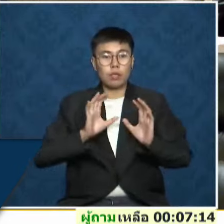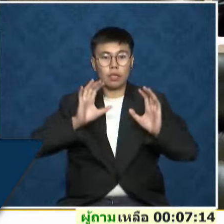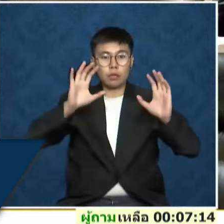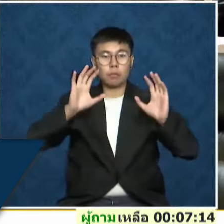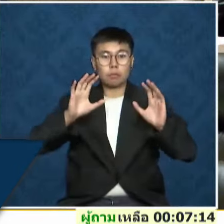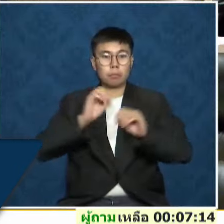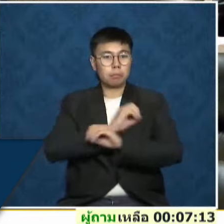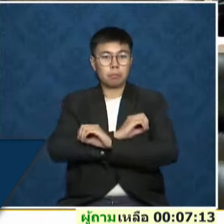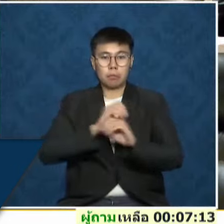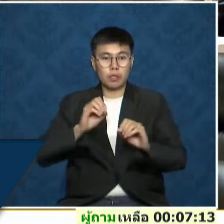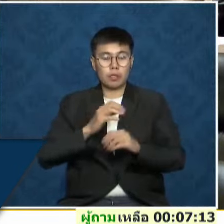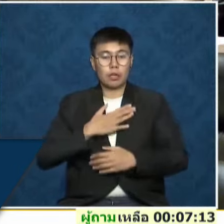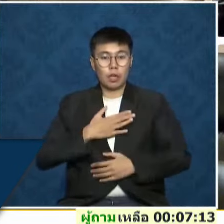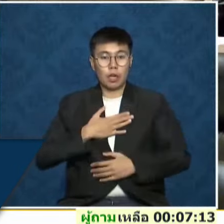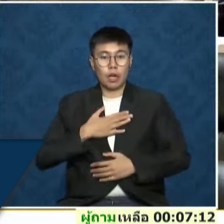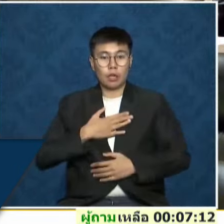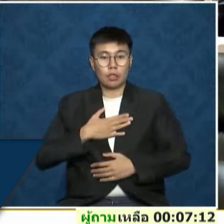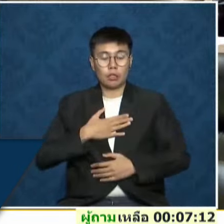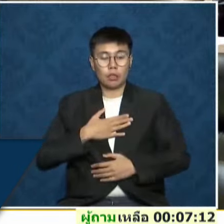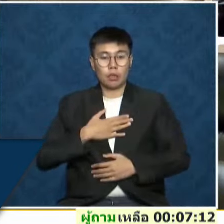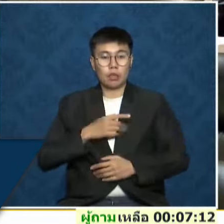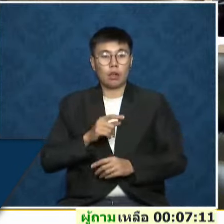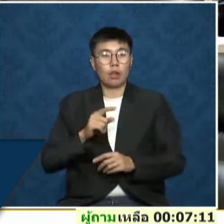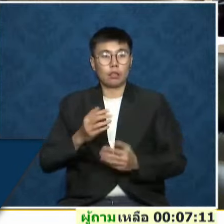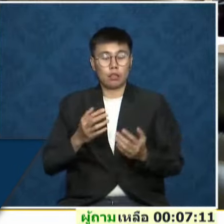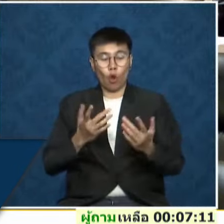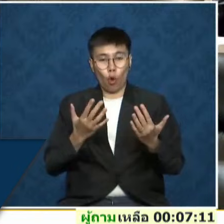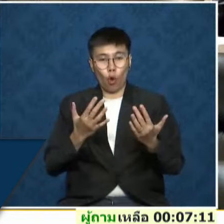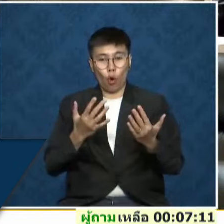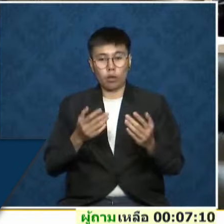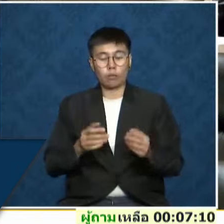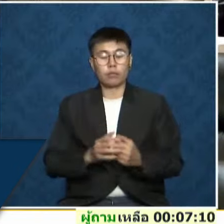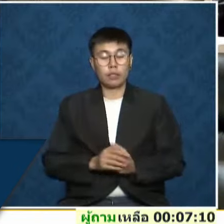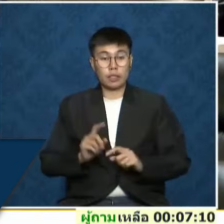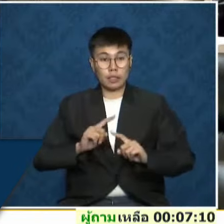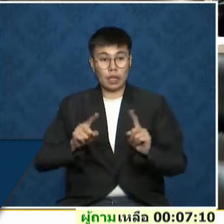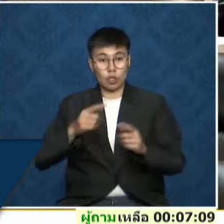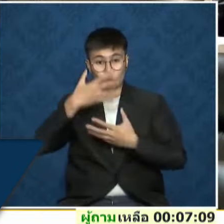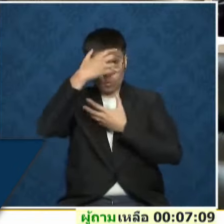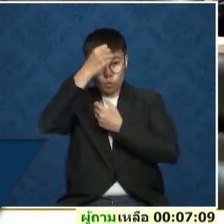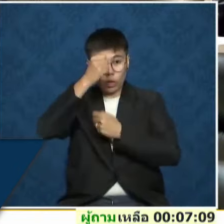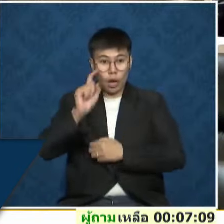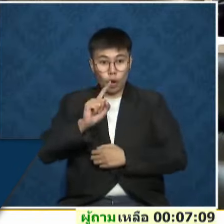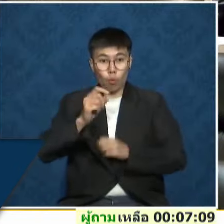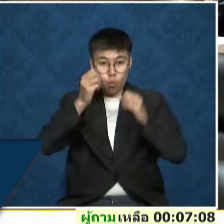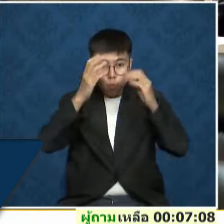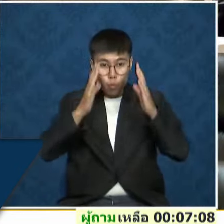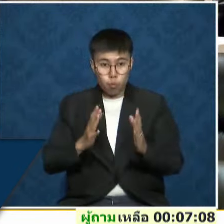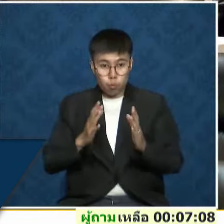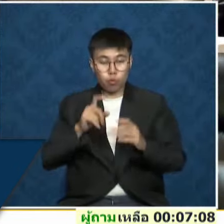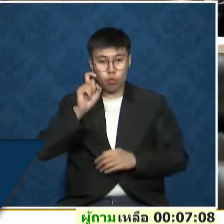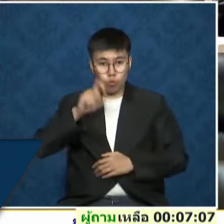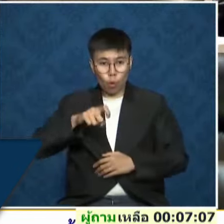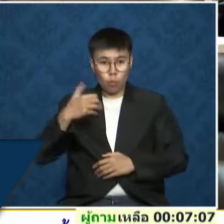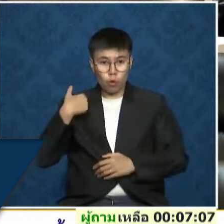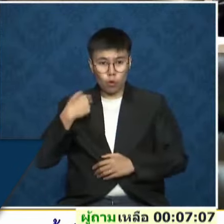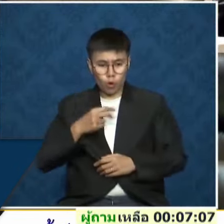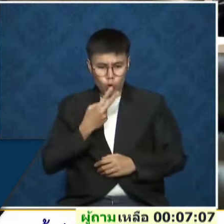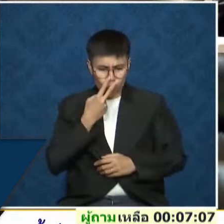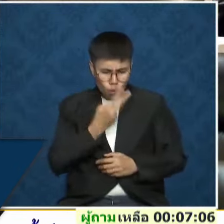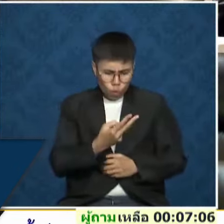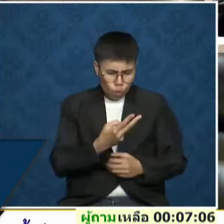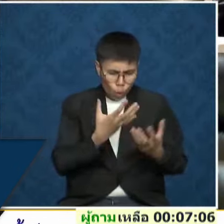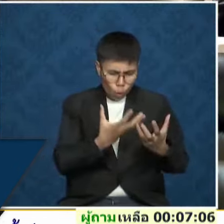นี่ยดิฉันจะไม่ก้าวล่วงให้เป็นไปตามกระบวนการยุติธรรมแต่ที่ดิฉันสนใจคือการให้ครูต้องมาตรวจรับวัตถุดิบอาหารกล